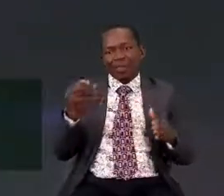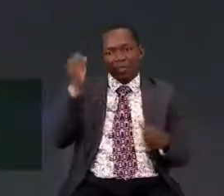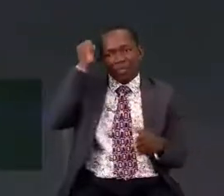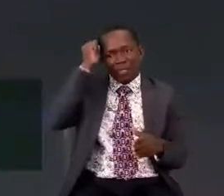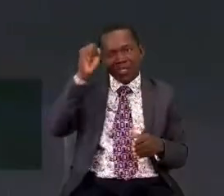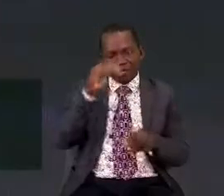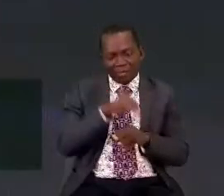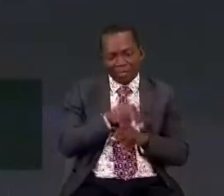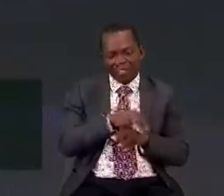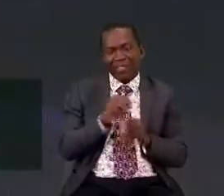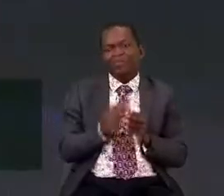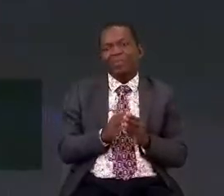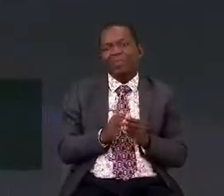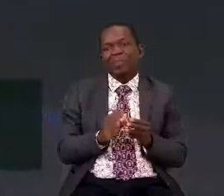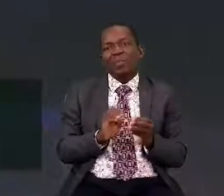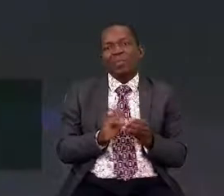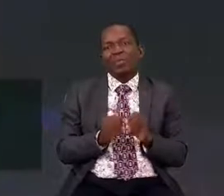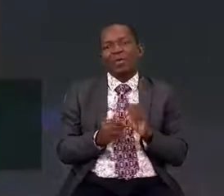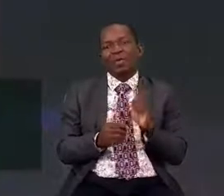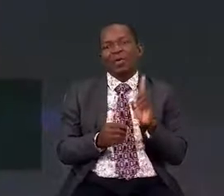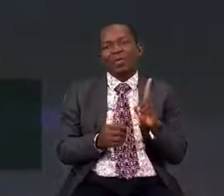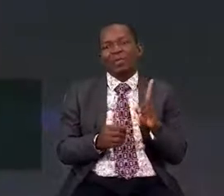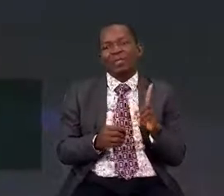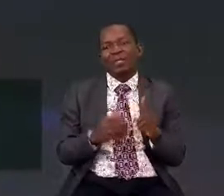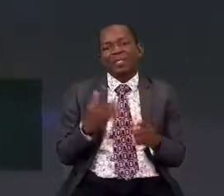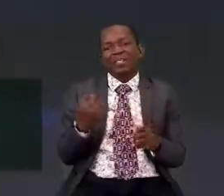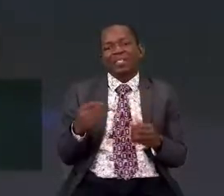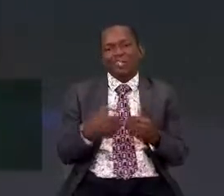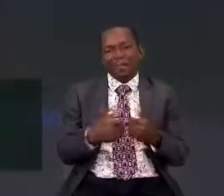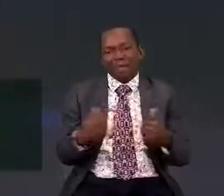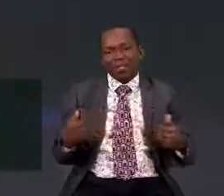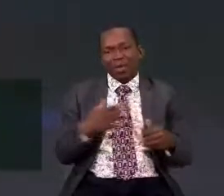Moïse. La première partie du verset 1.